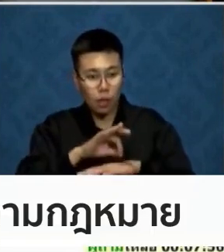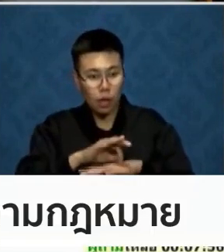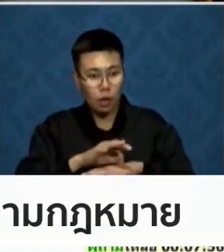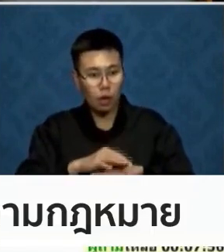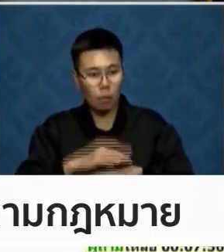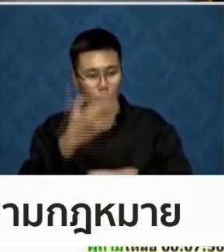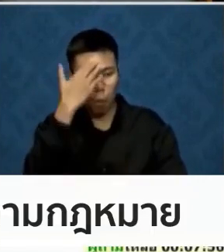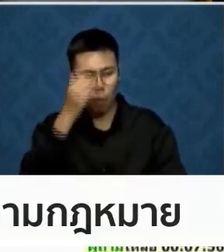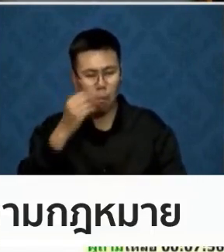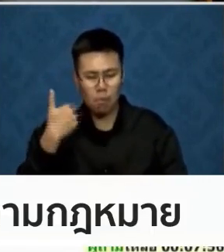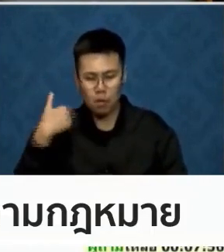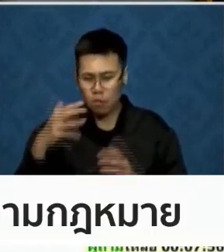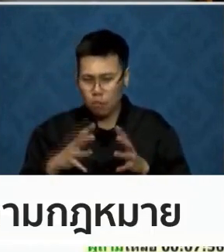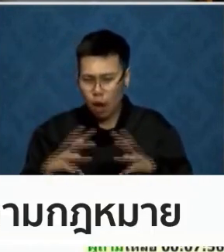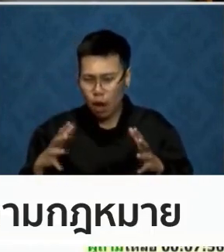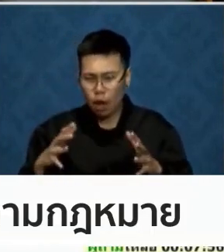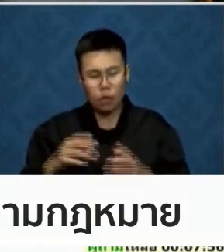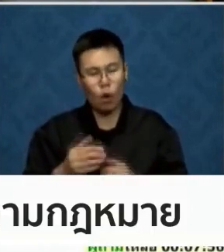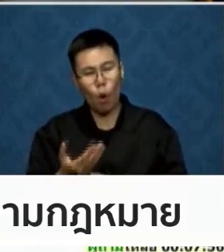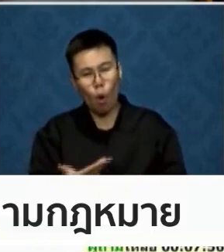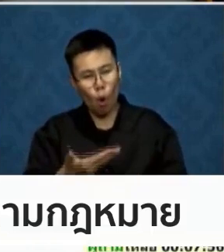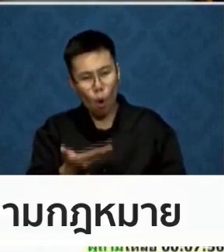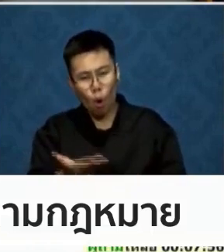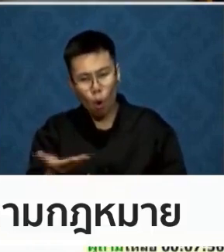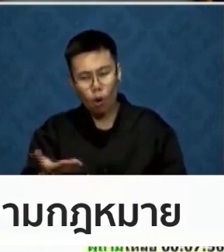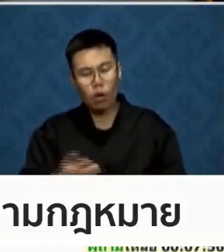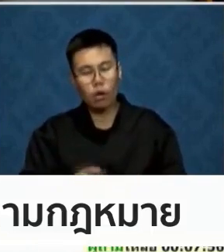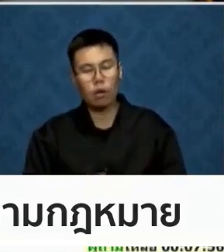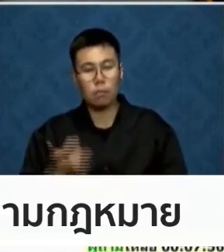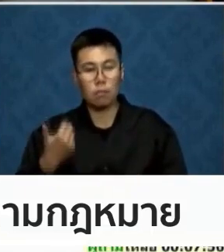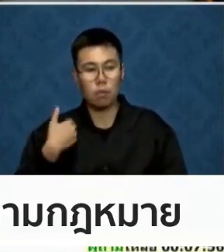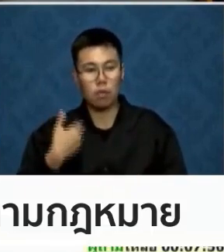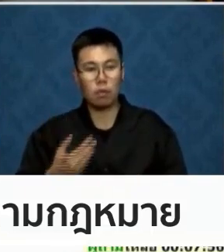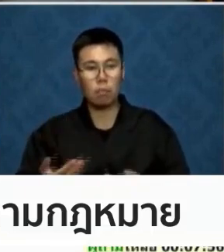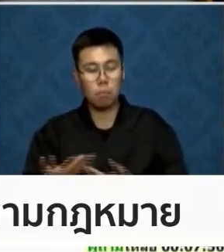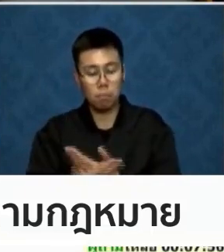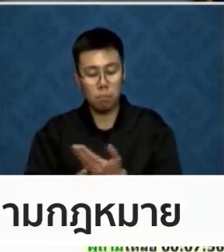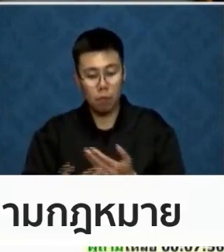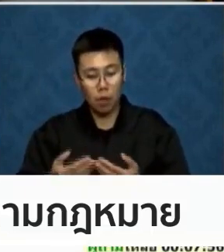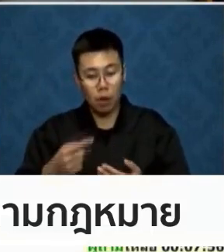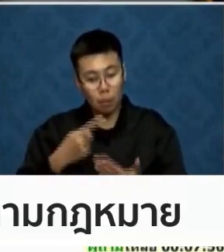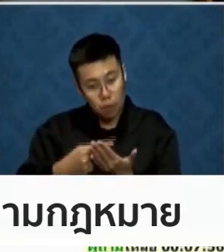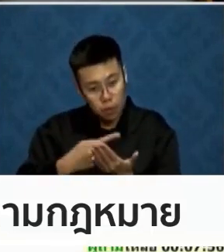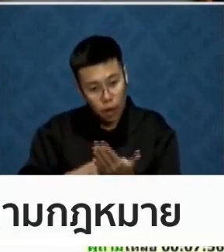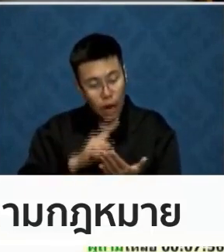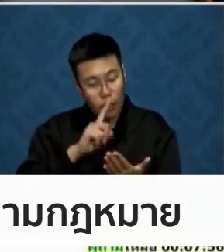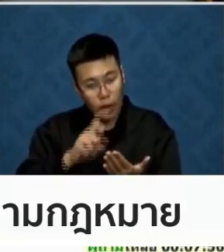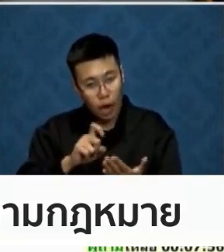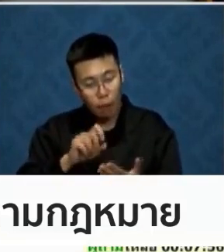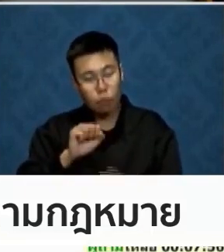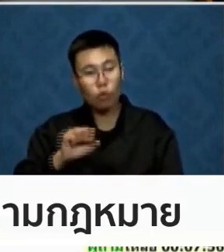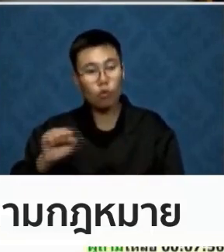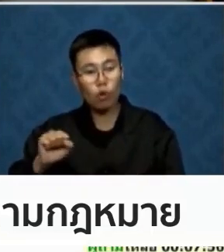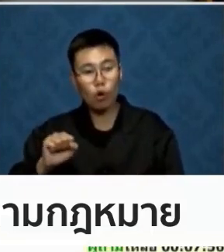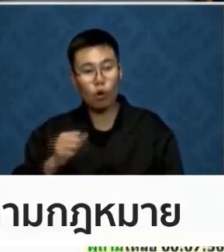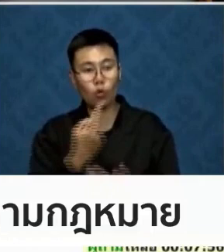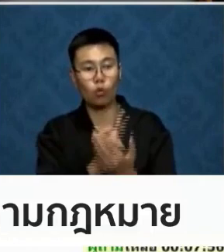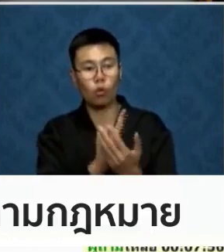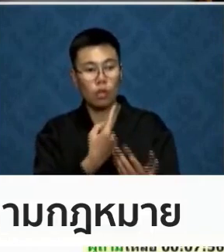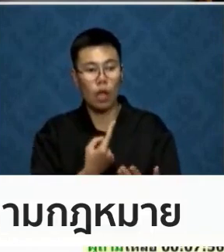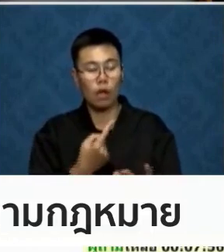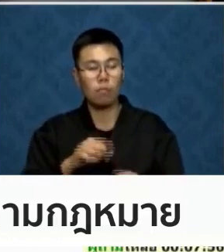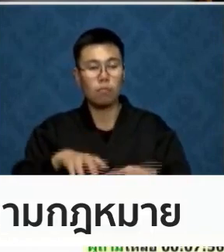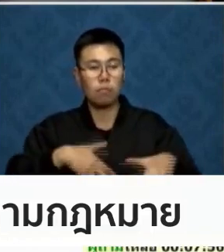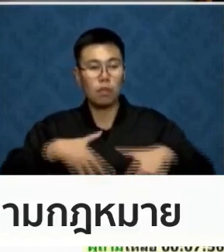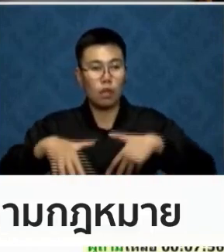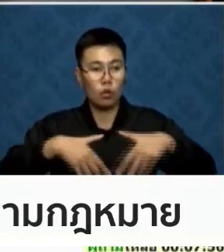เหลือเกินนั้นข้อเท็จจริงเป็นการปรึกษาหารือของส.ส.ในพื้นที่ที่เป็นตัวแทนของประชาชน